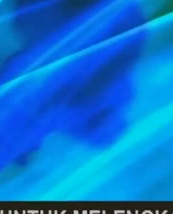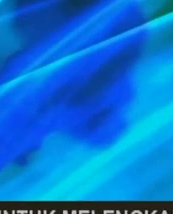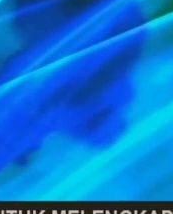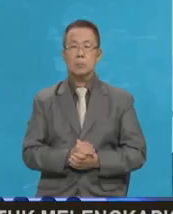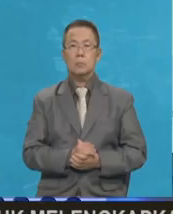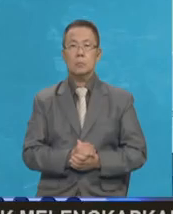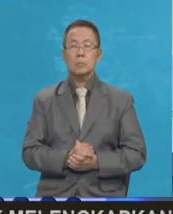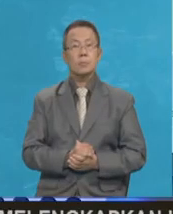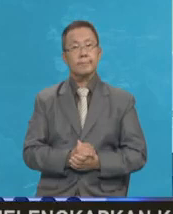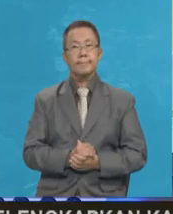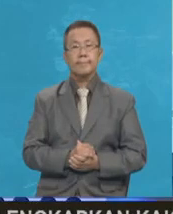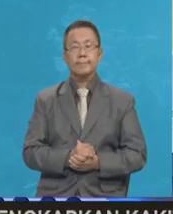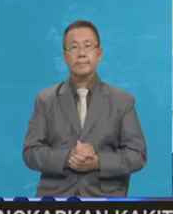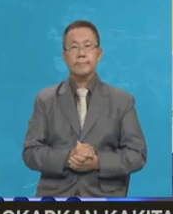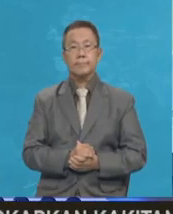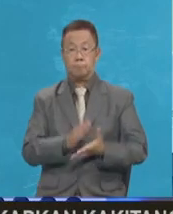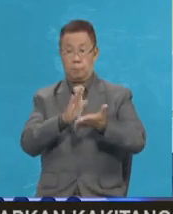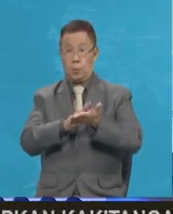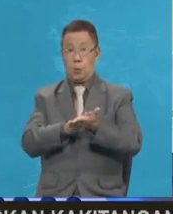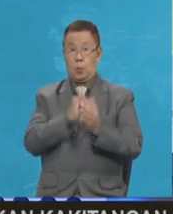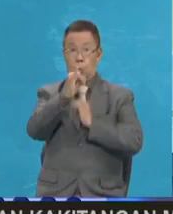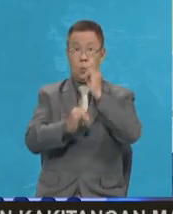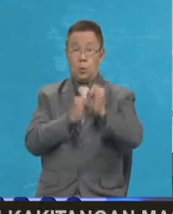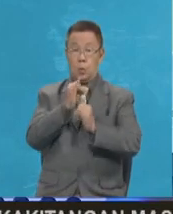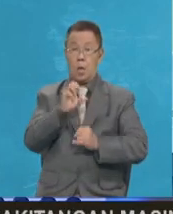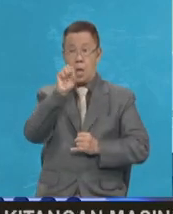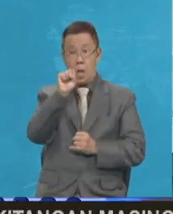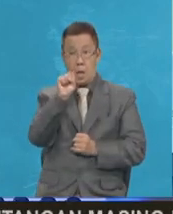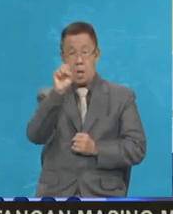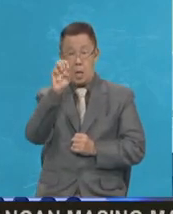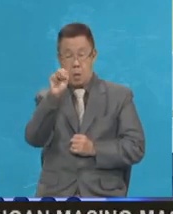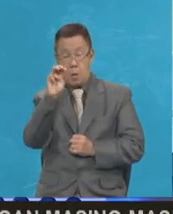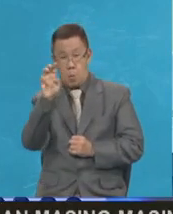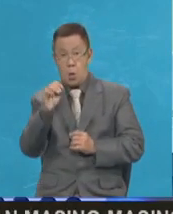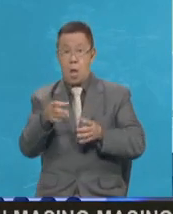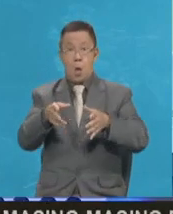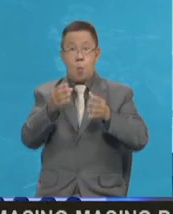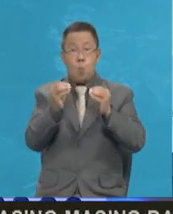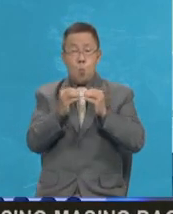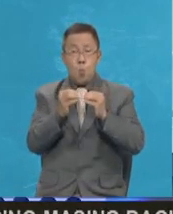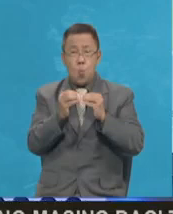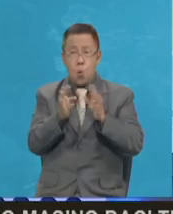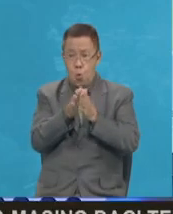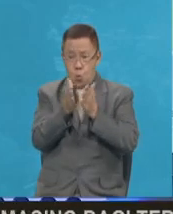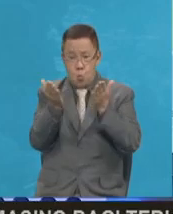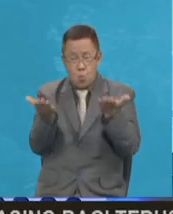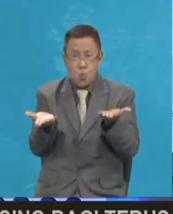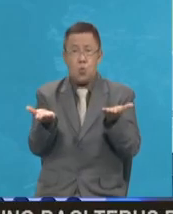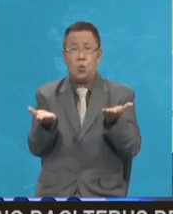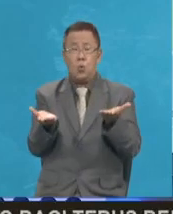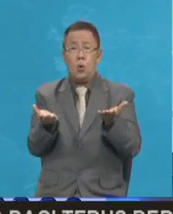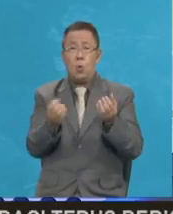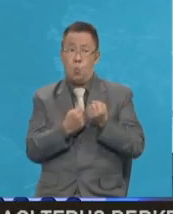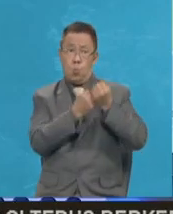MP3 di sekolah antarbangsa srimulya sarjana menerima lebih 380 buah buku yang